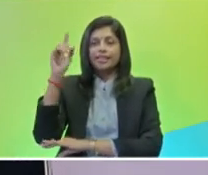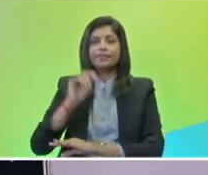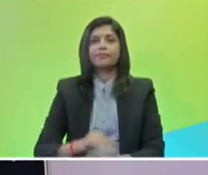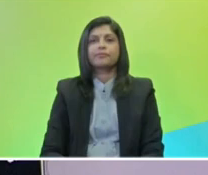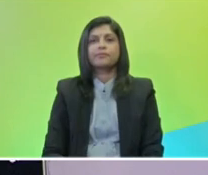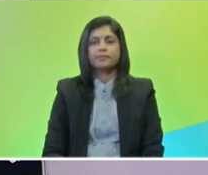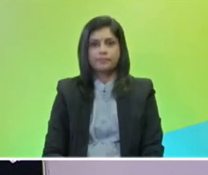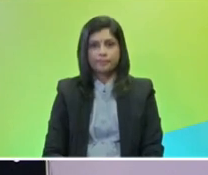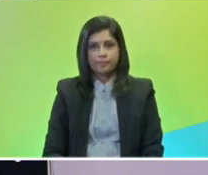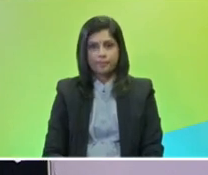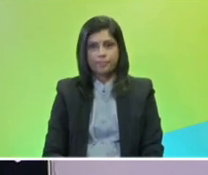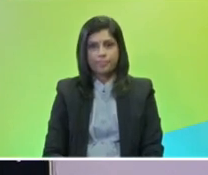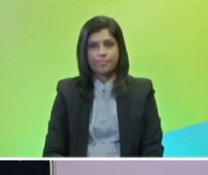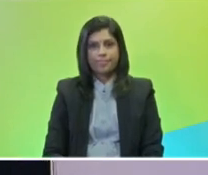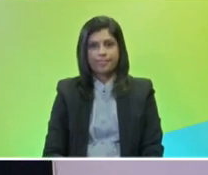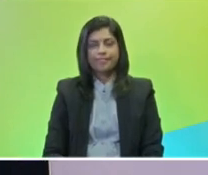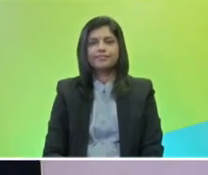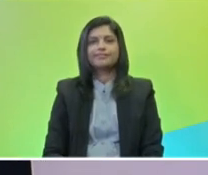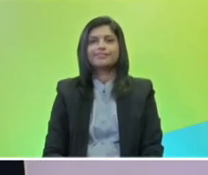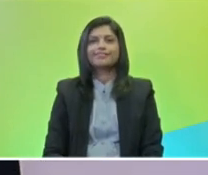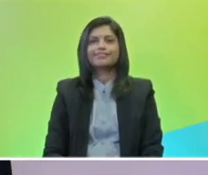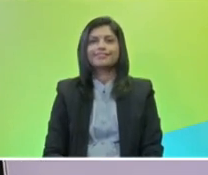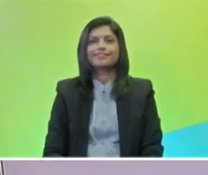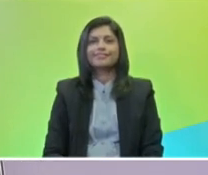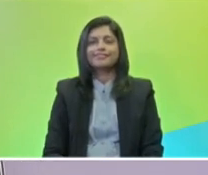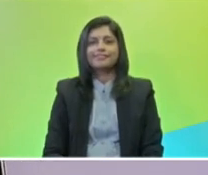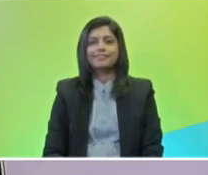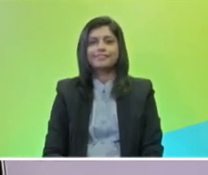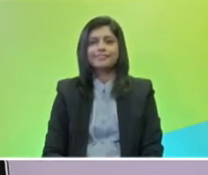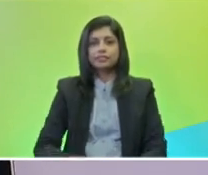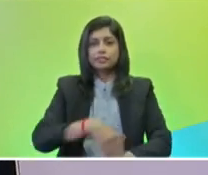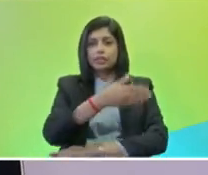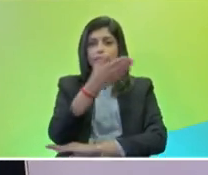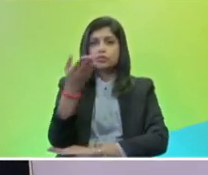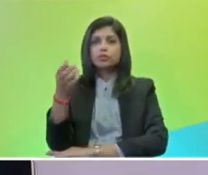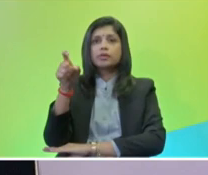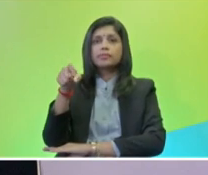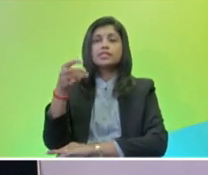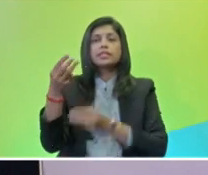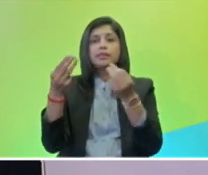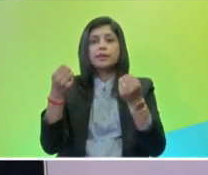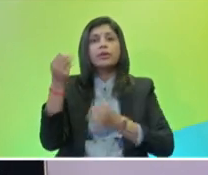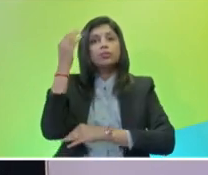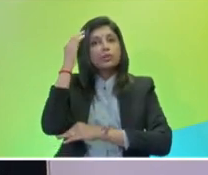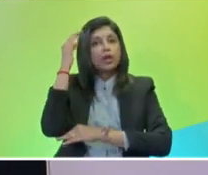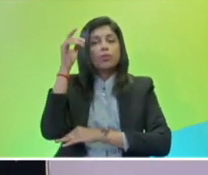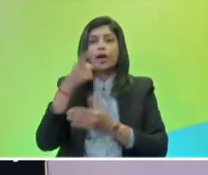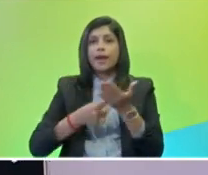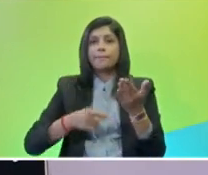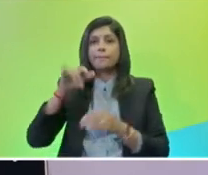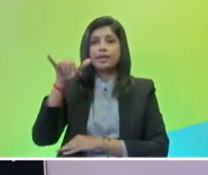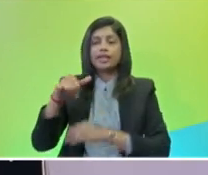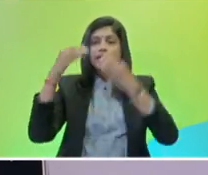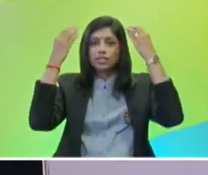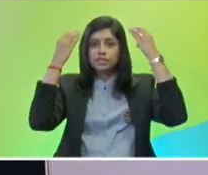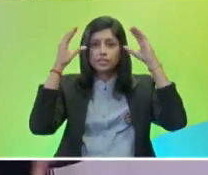pintar di tahapan dalam yaitu aku mana Sri Baik saya pasti mau minta tahu kan apa yang sirkui saya megang kongsikan lagi di dalam PBD pendidikan